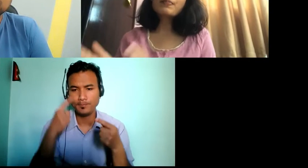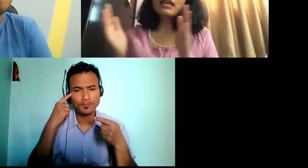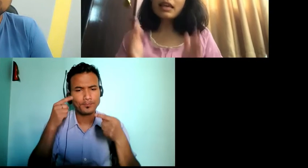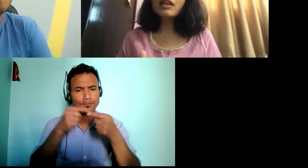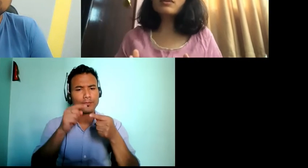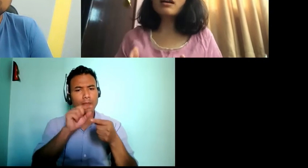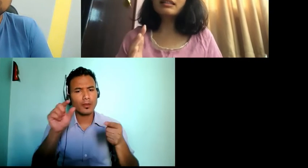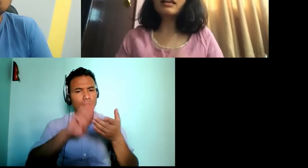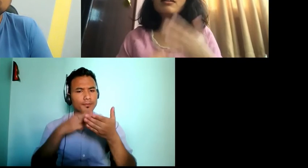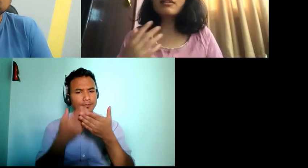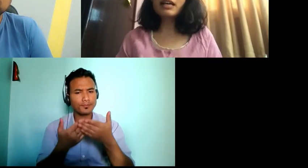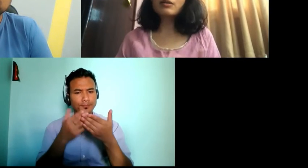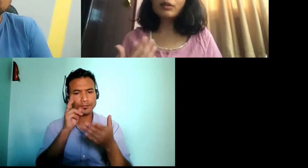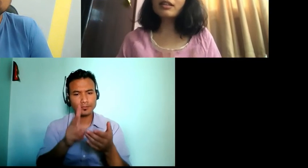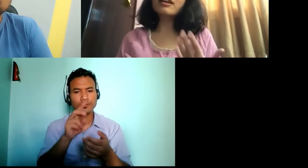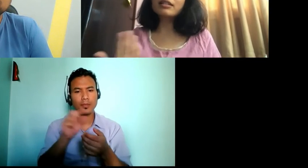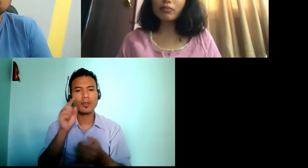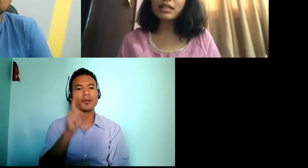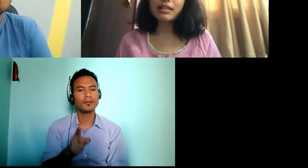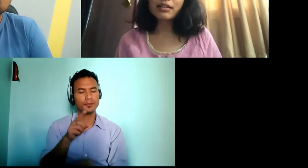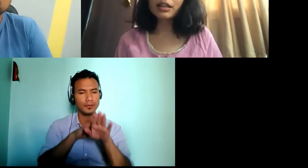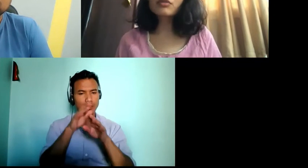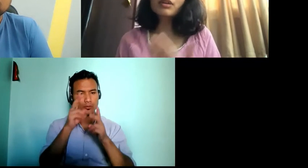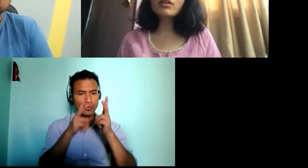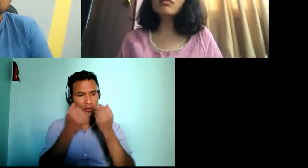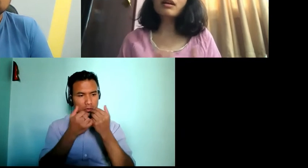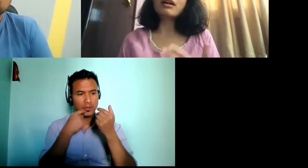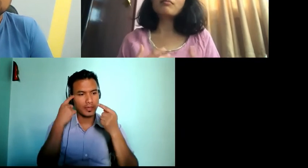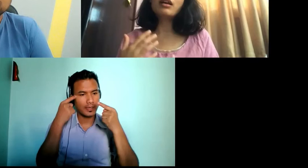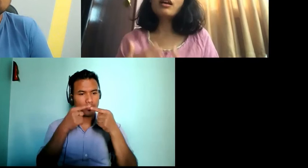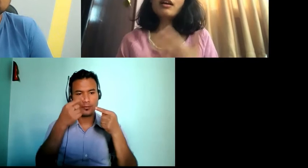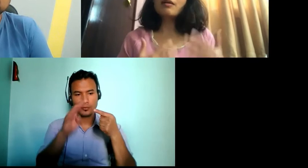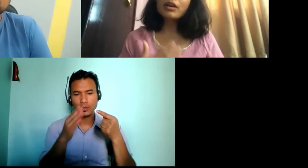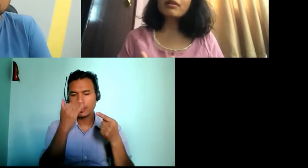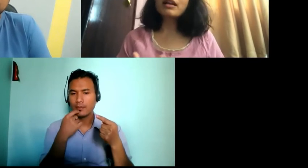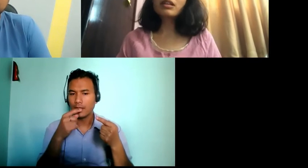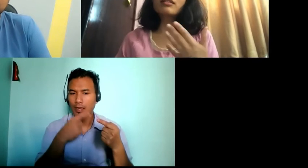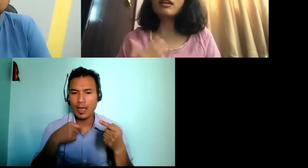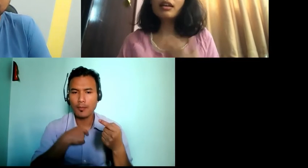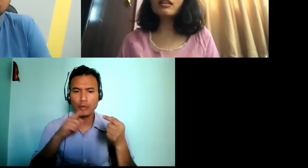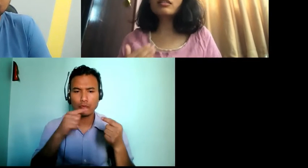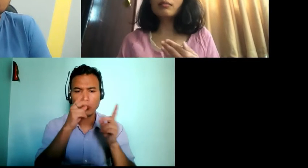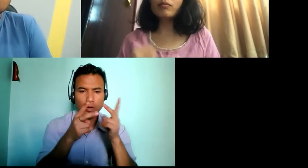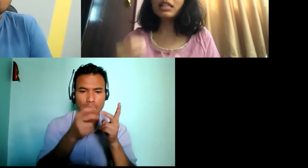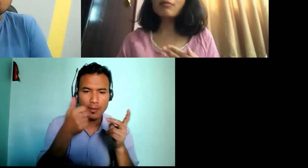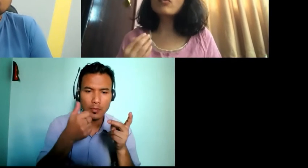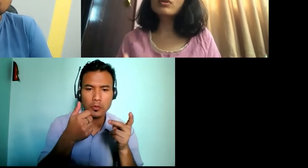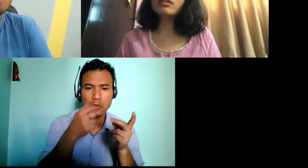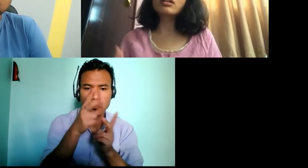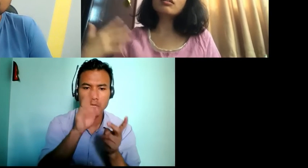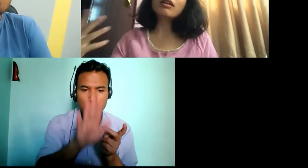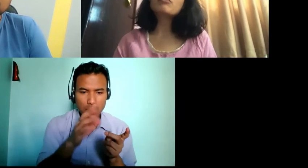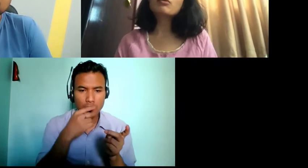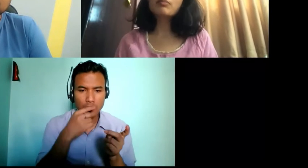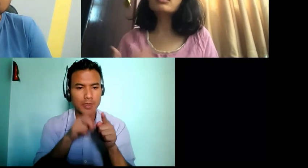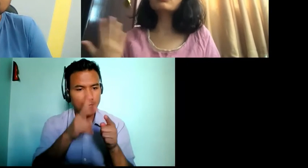अब यही कुराहरूलाई धेरै गर्दाखेरि पनि नेगेटिभमा जान्छ होइन. कुनै पनि कुराहरू हामीले राम्रै कुरालाई पनि धेरै त्यसैमा फोकस गर्यो